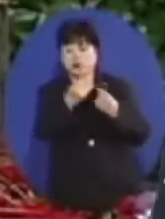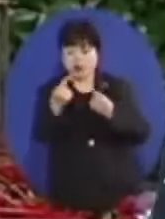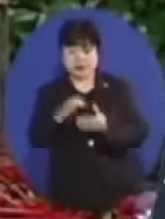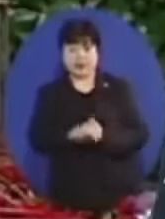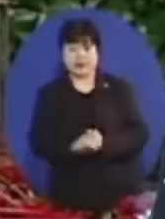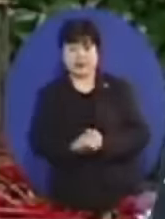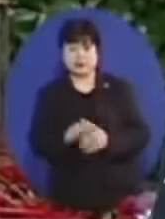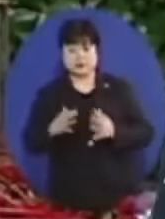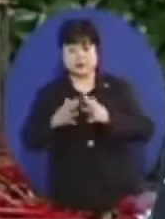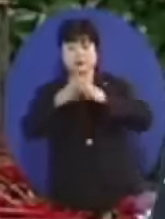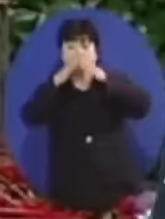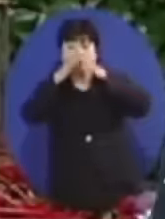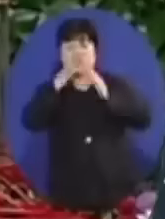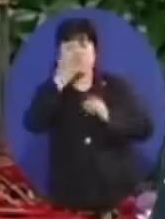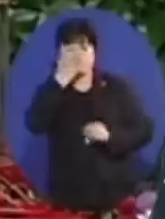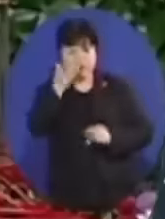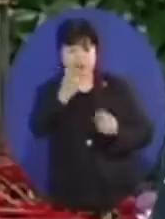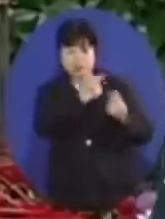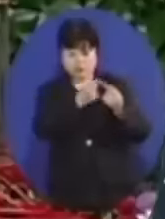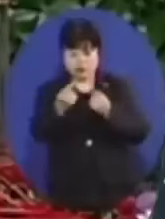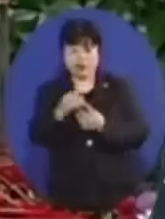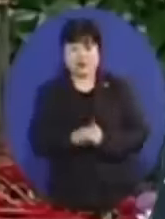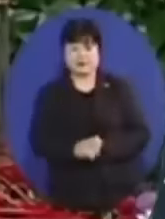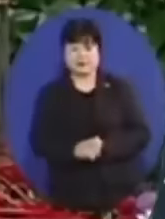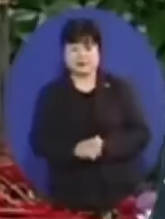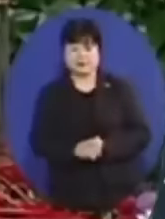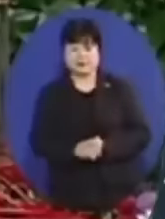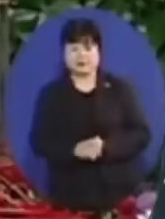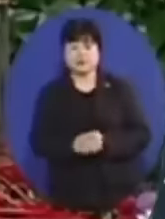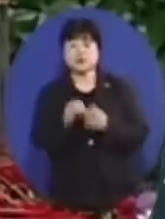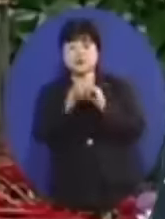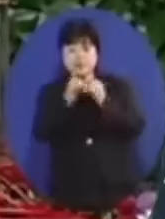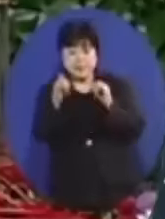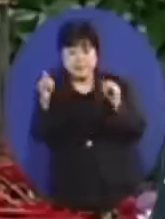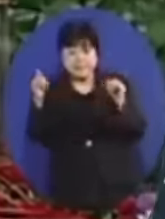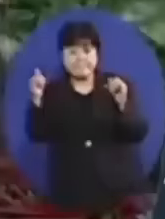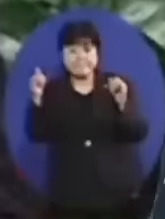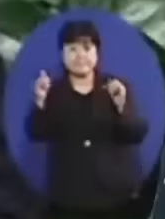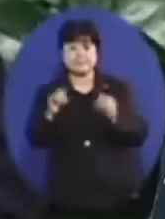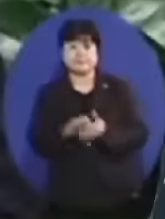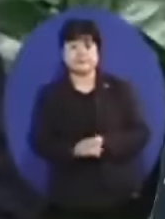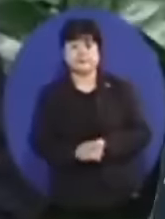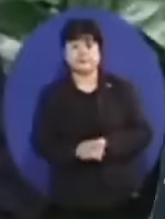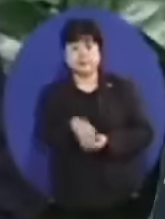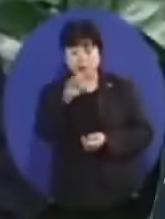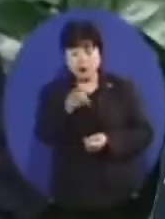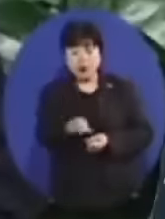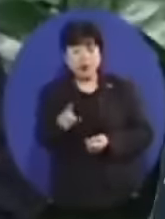집을 지을 수 있다는 것을 강조하는 것입니다. 그렇다면 우리 인생의 틀은 뭡니까?